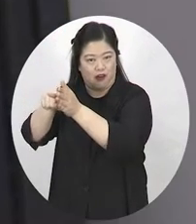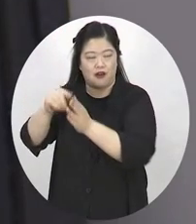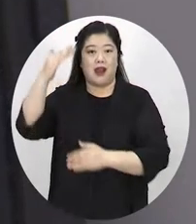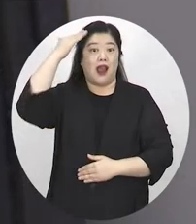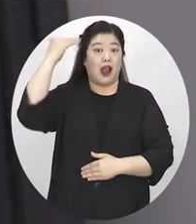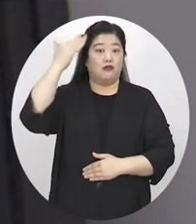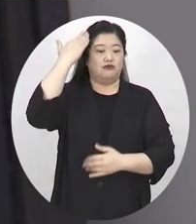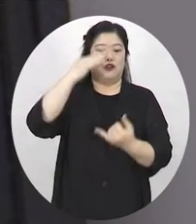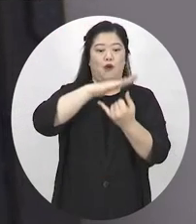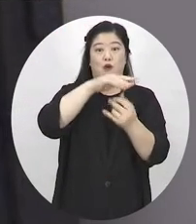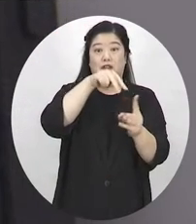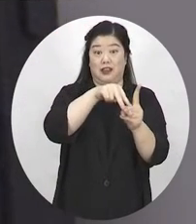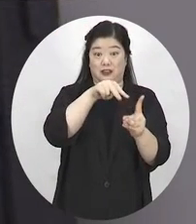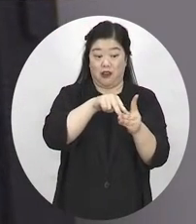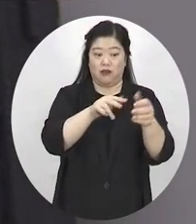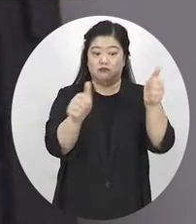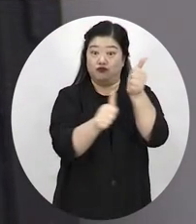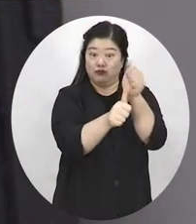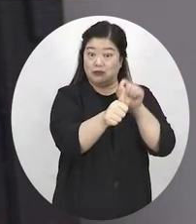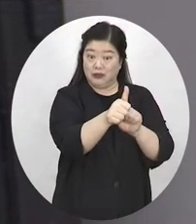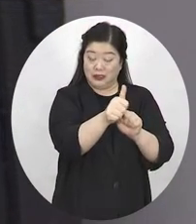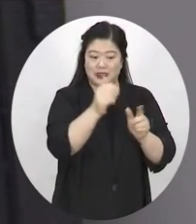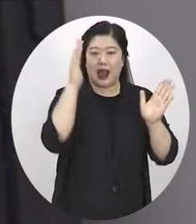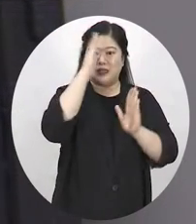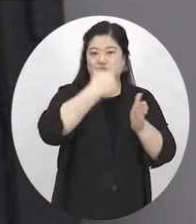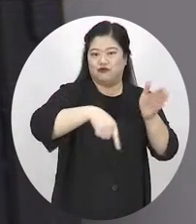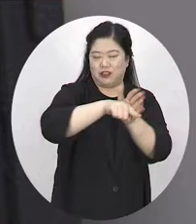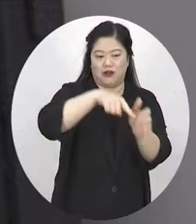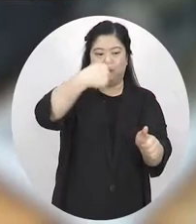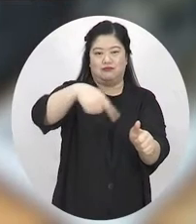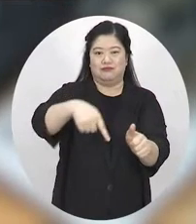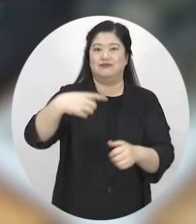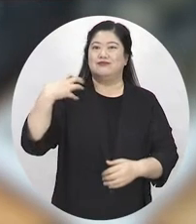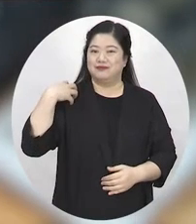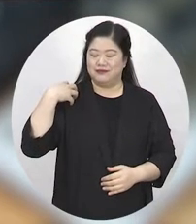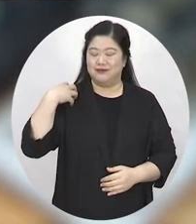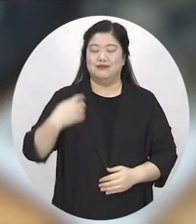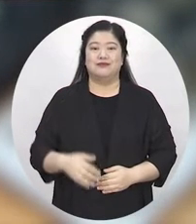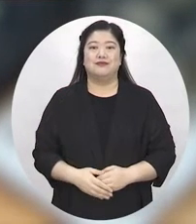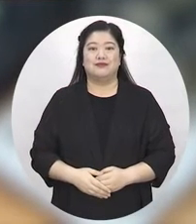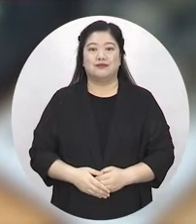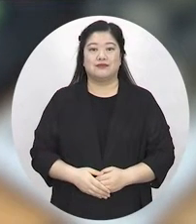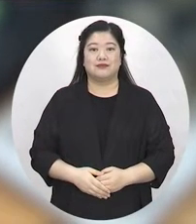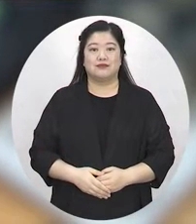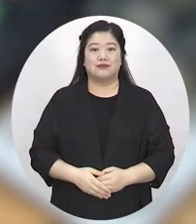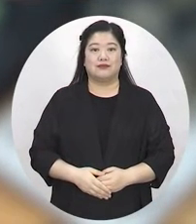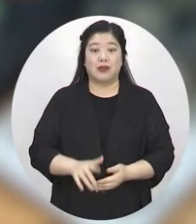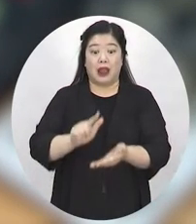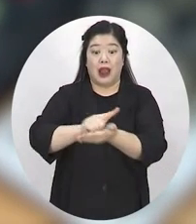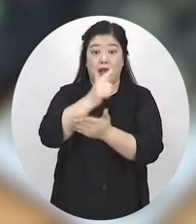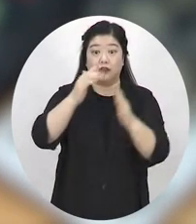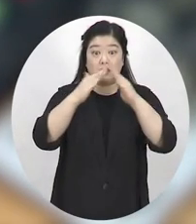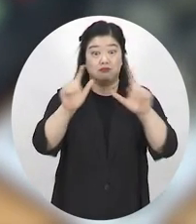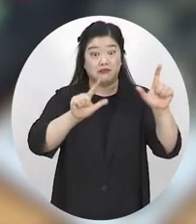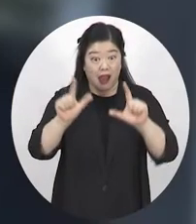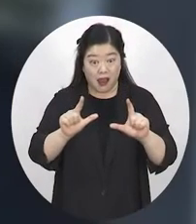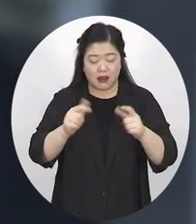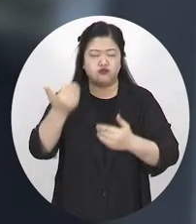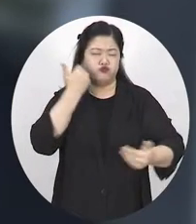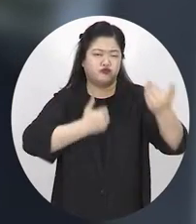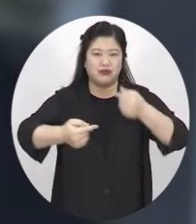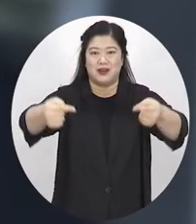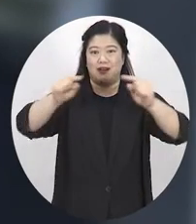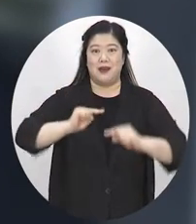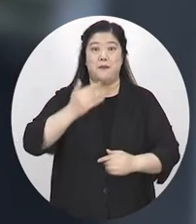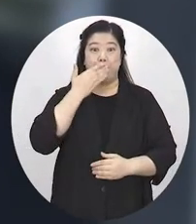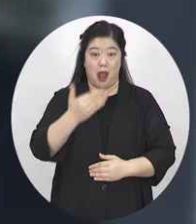강좌를, 한국청소년센터 부대표 오은정 강사가 청소년 강좌를 진행합니다. 강좌는